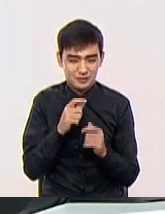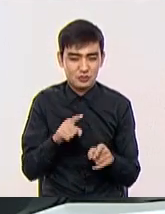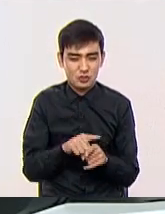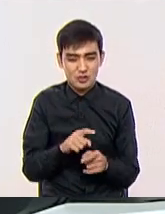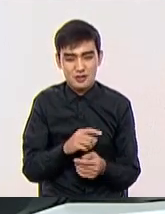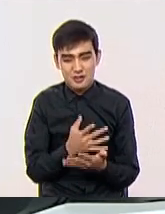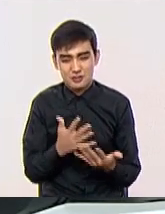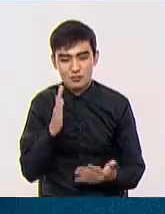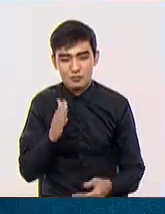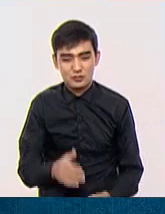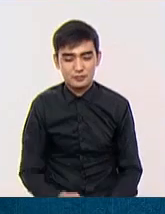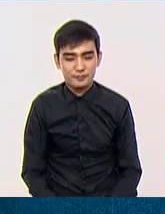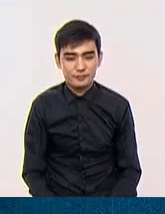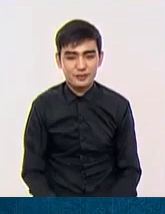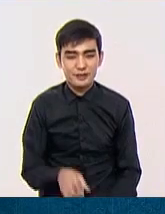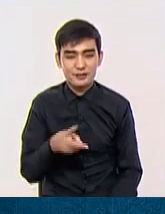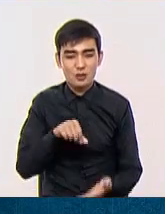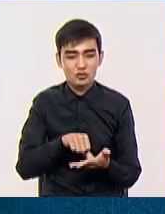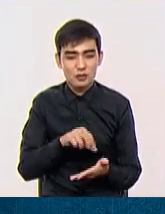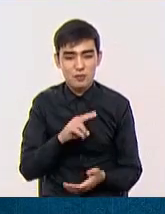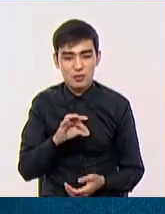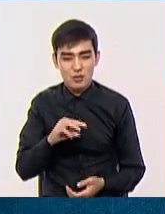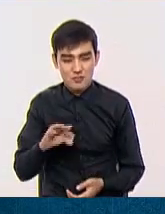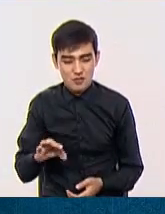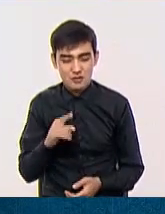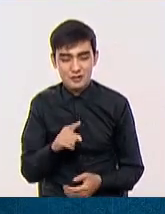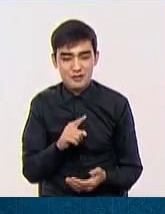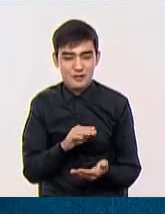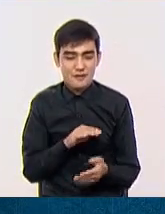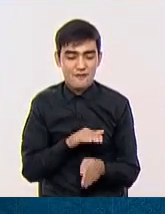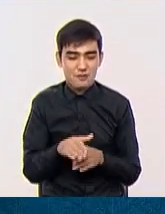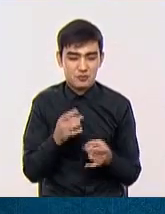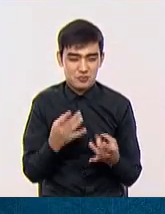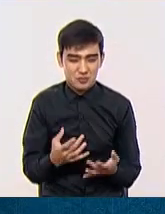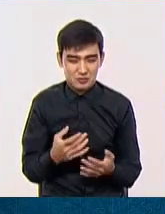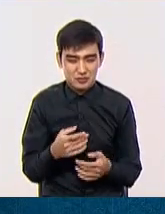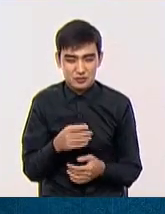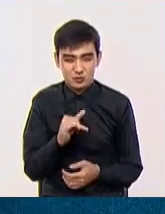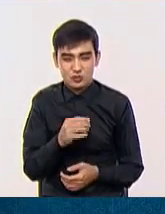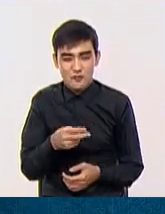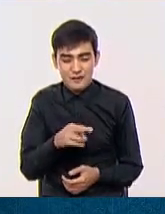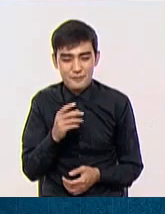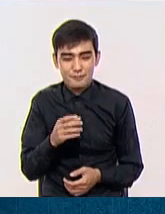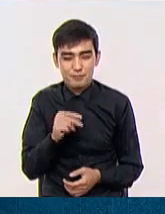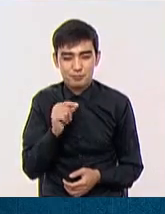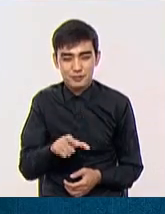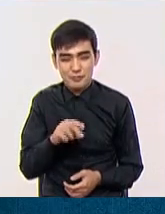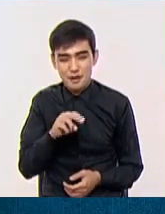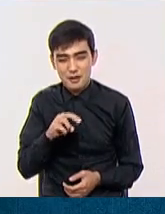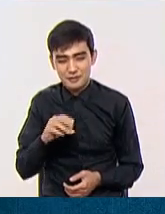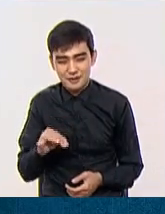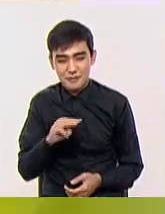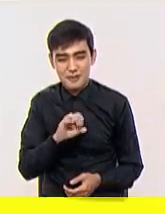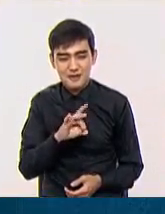сюрпризов, подарков. Для участия в промо необходимо было выполнить несколько простых условий. Купить Pepsi, Mirinda